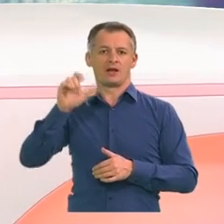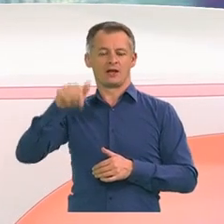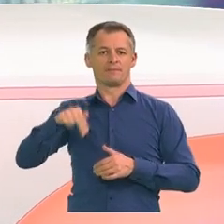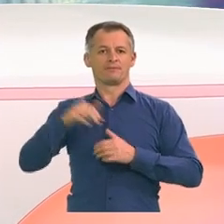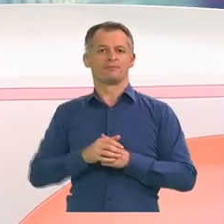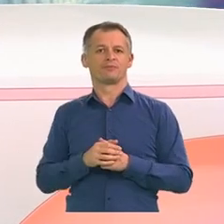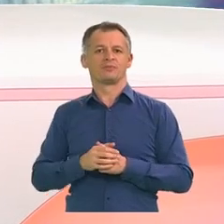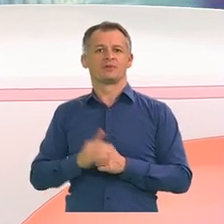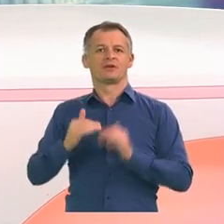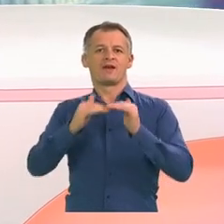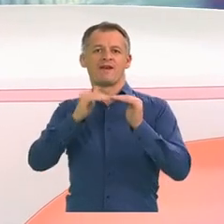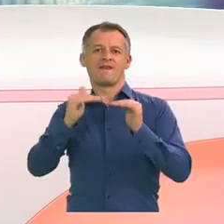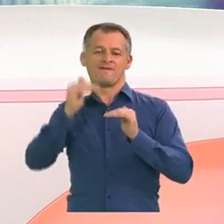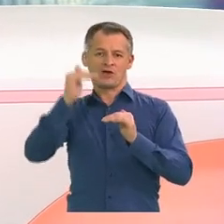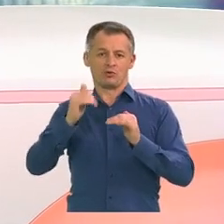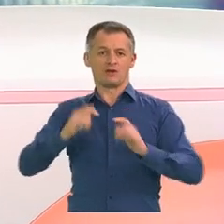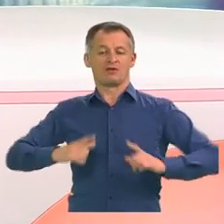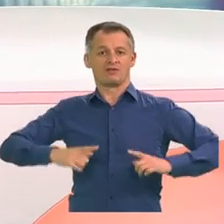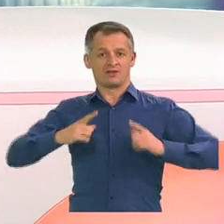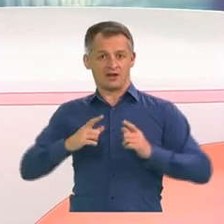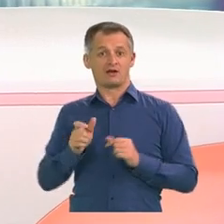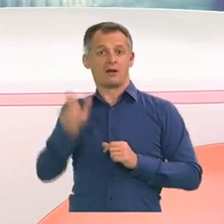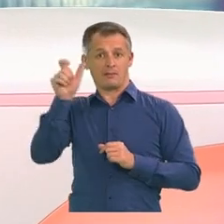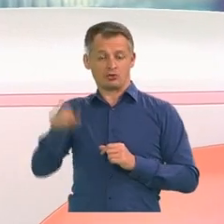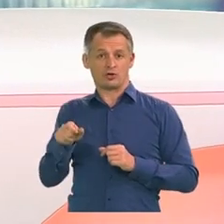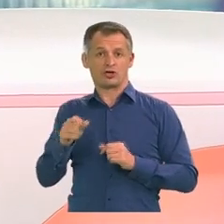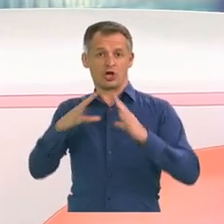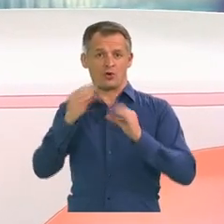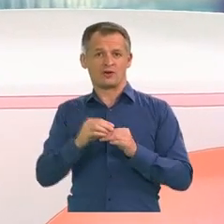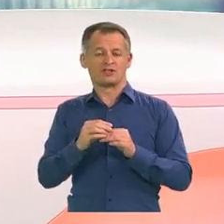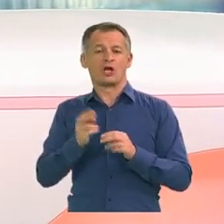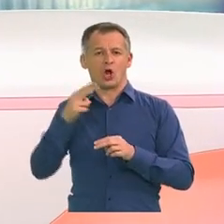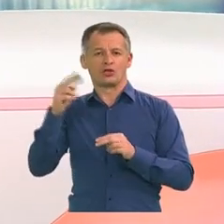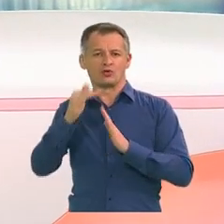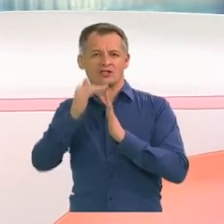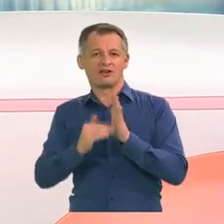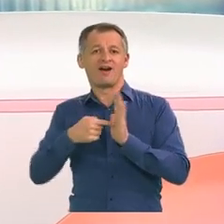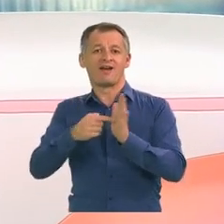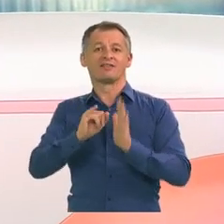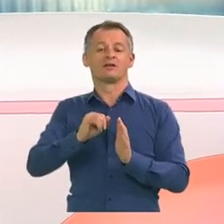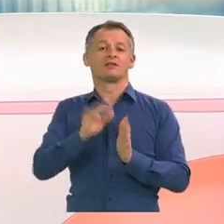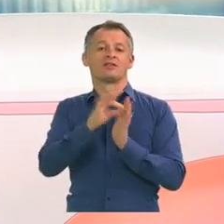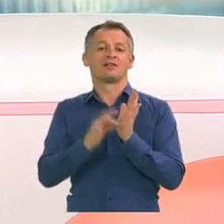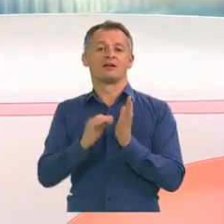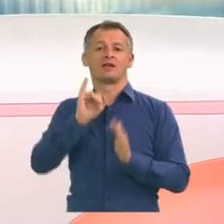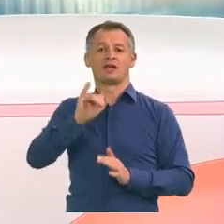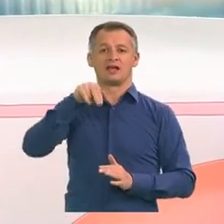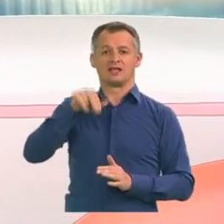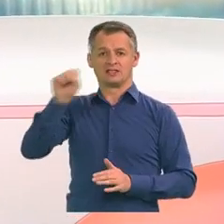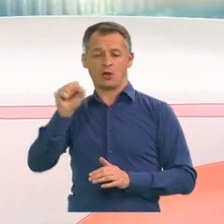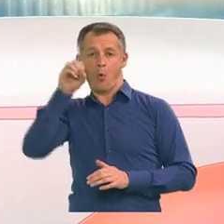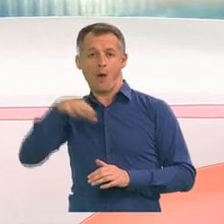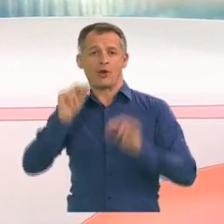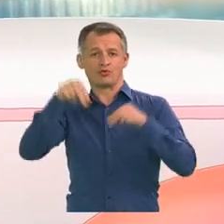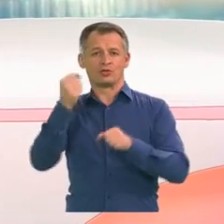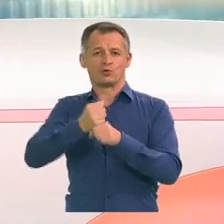Nivelul de trai al românilor este într-o continuă scădere. Asta spun cele mai recente date ale Institutului Național de Statistică. Oamenii au ajuns să